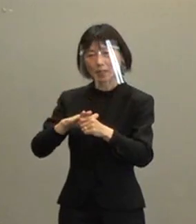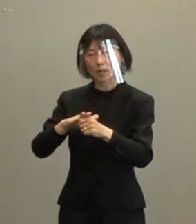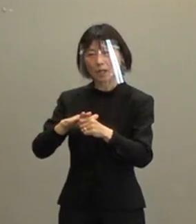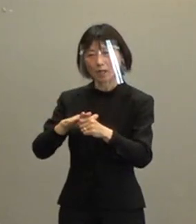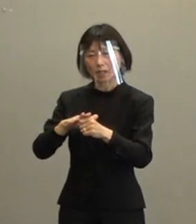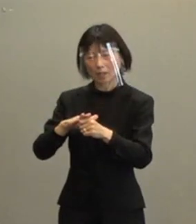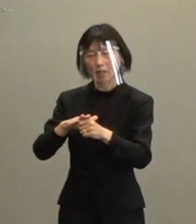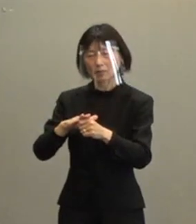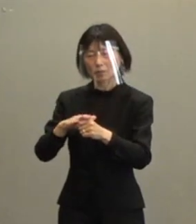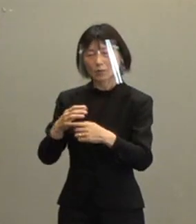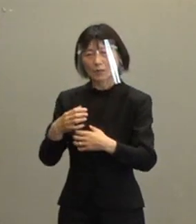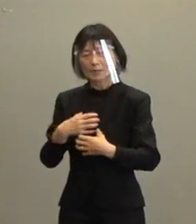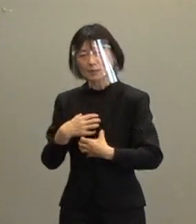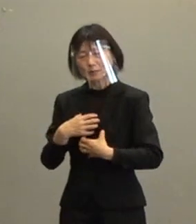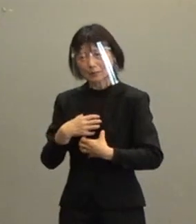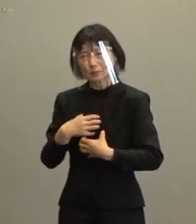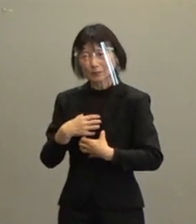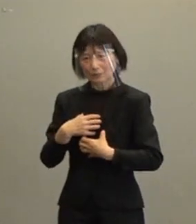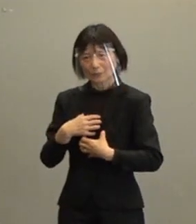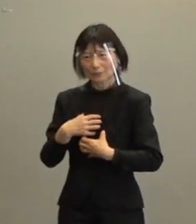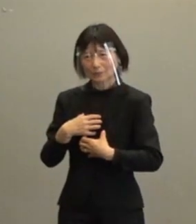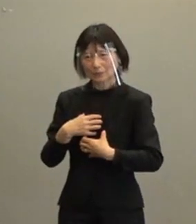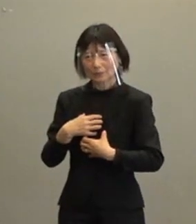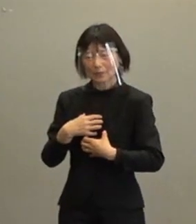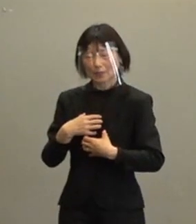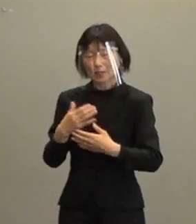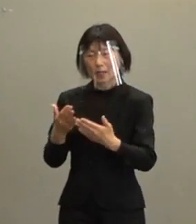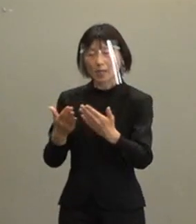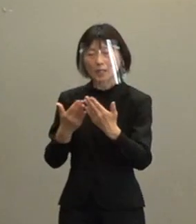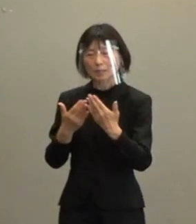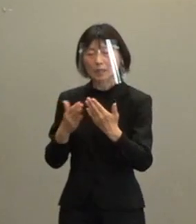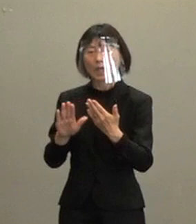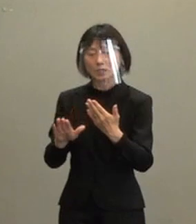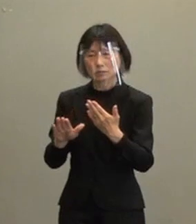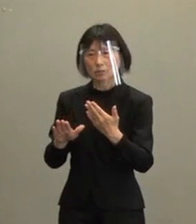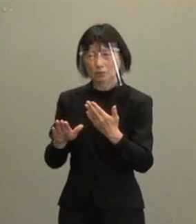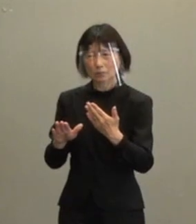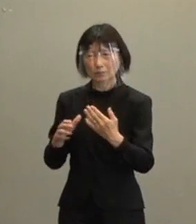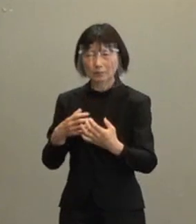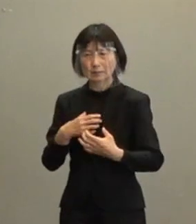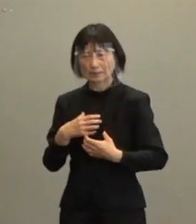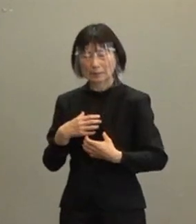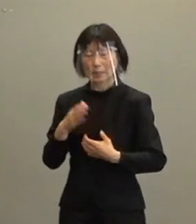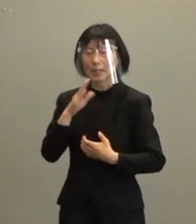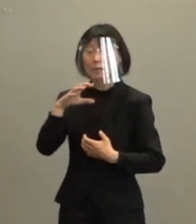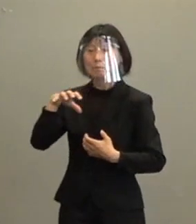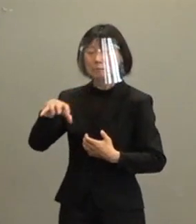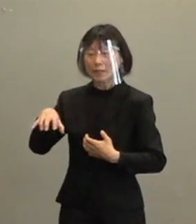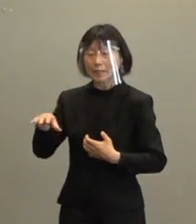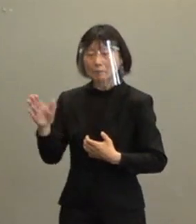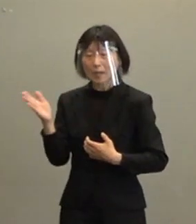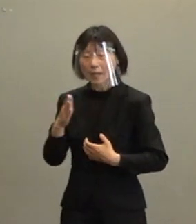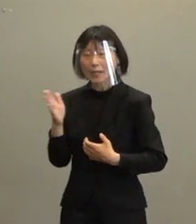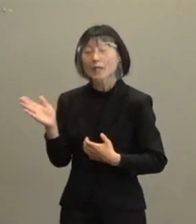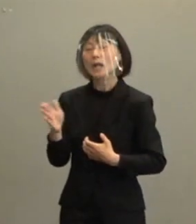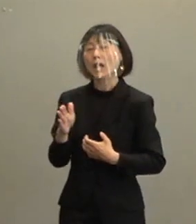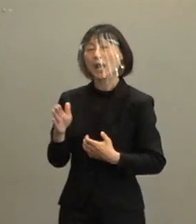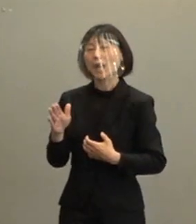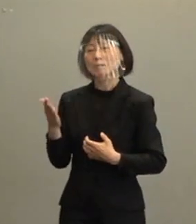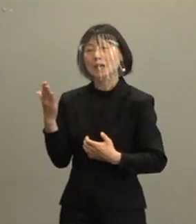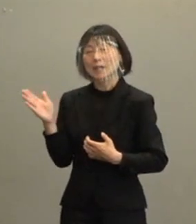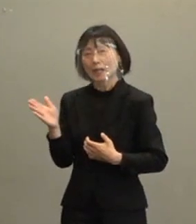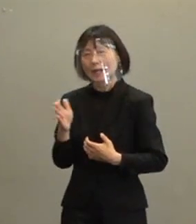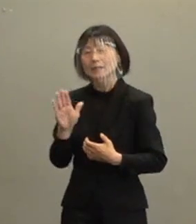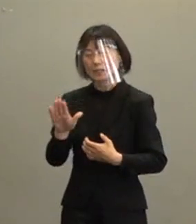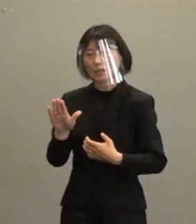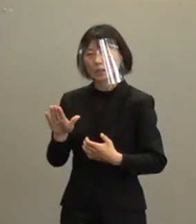うしたリスクが顕在化をする、その懸念があるということが、もう以前より現場で示されておりました。また我々自